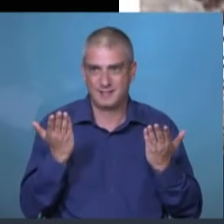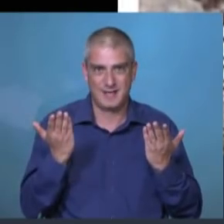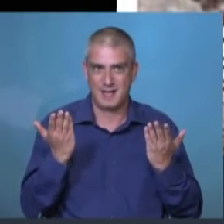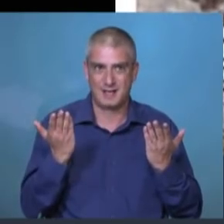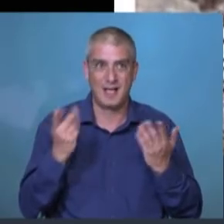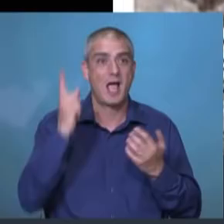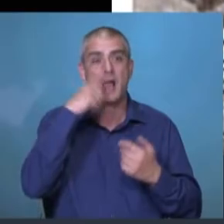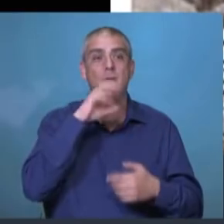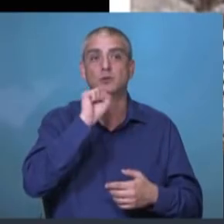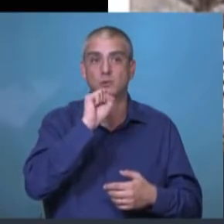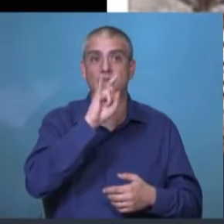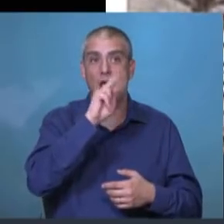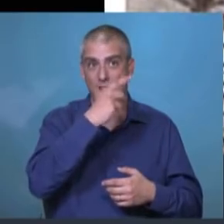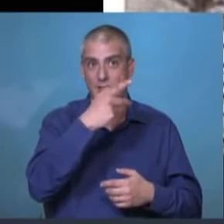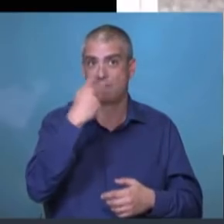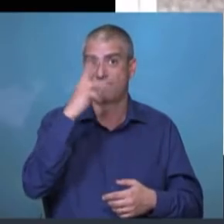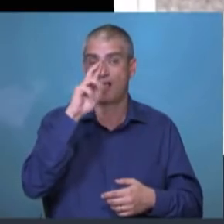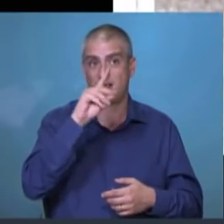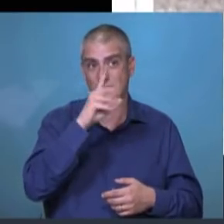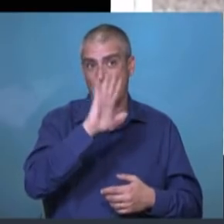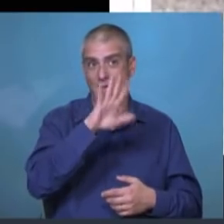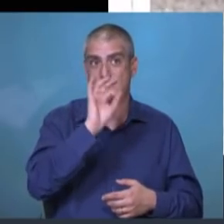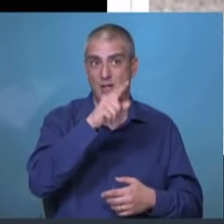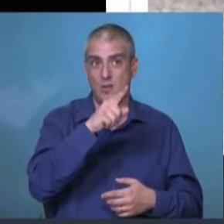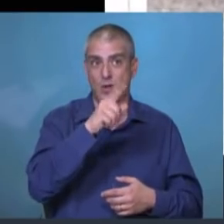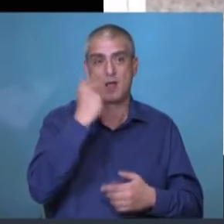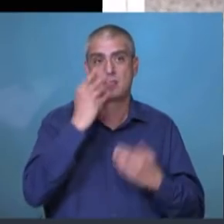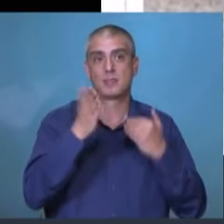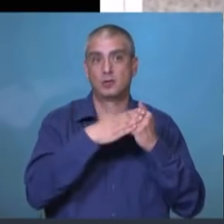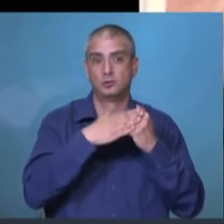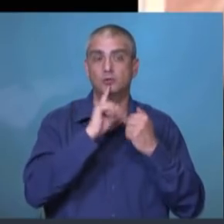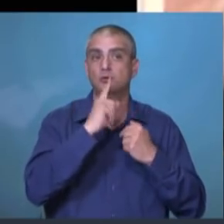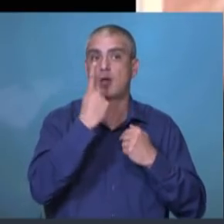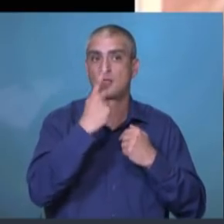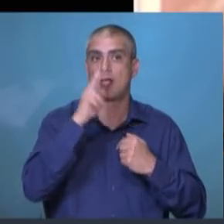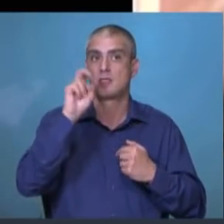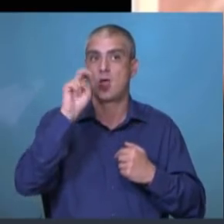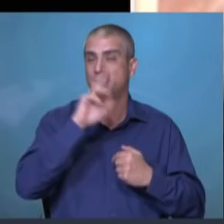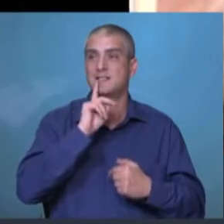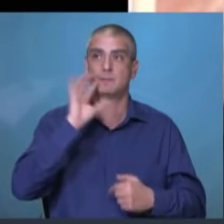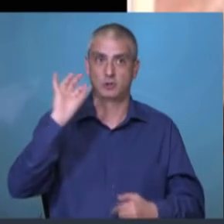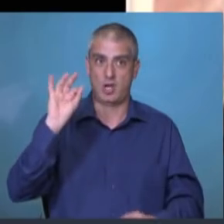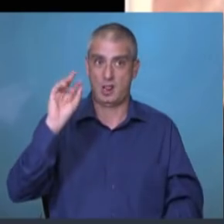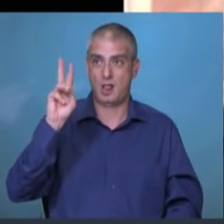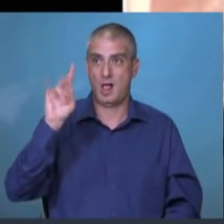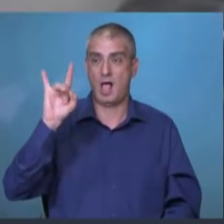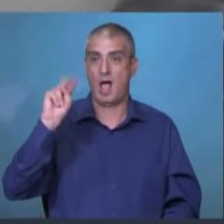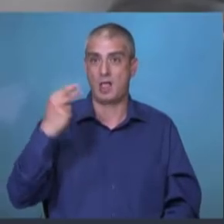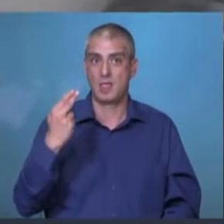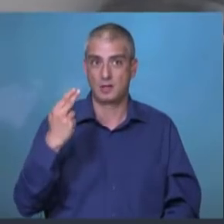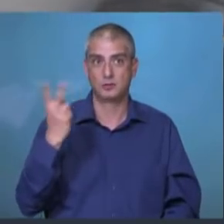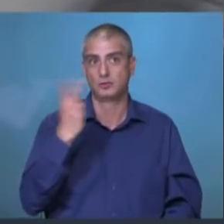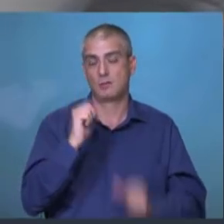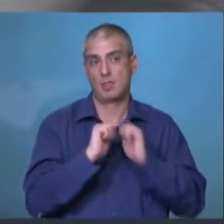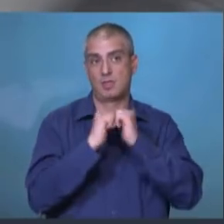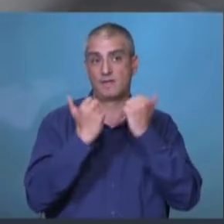אבא של סוזי וחנה, פרד, כך הם גילו, היה נשוי במשך שנה לנעמי, אמא של חנה. השניים